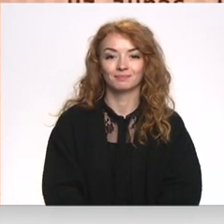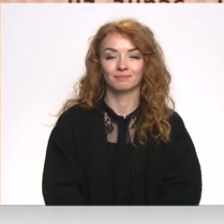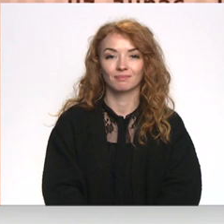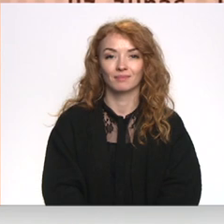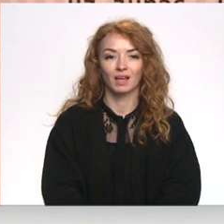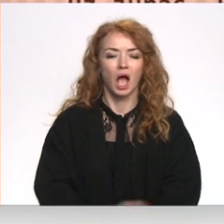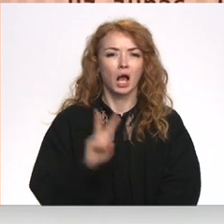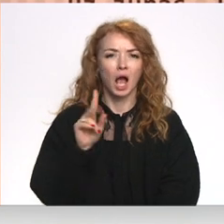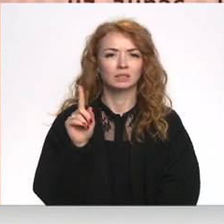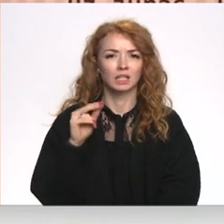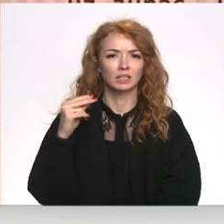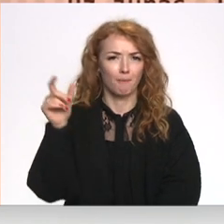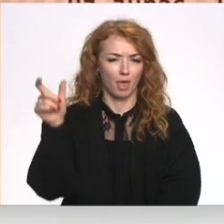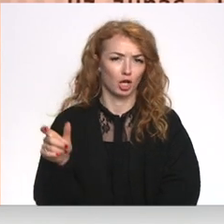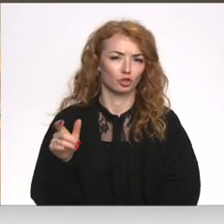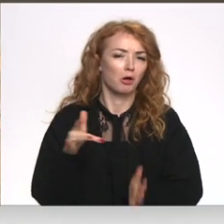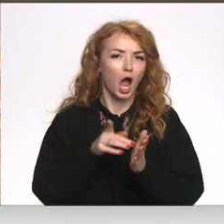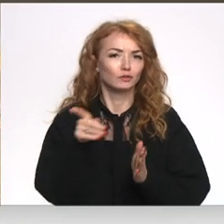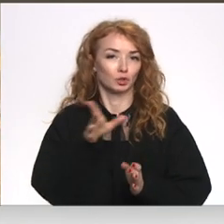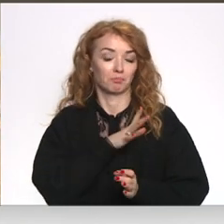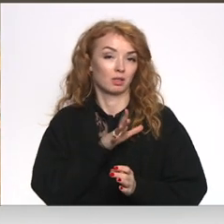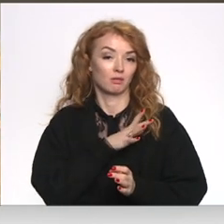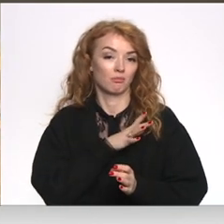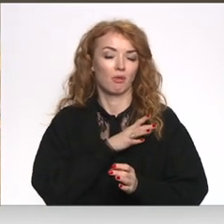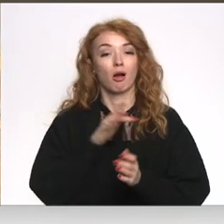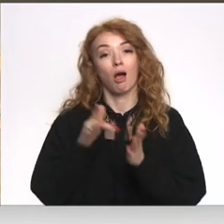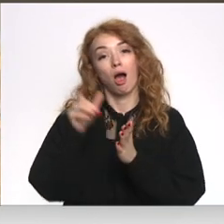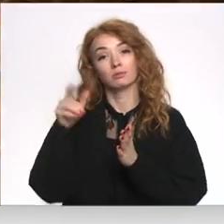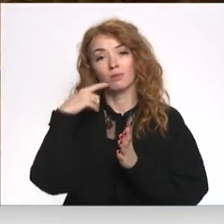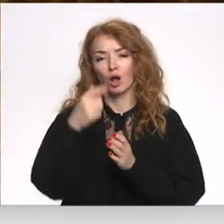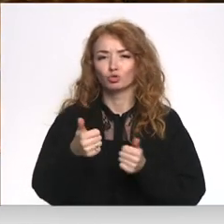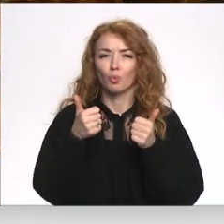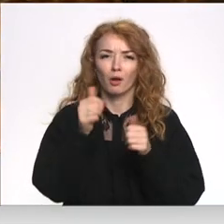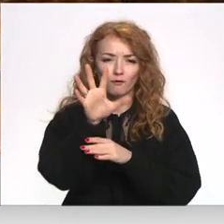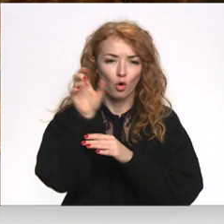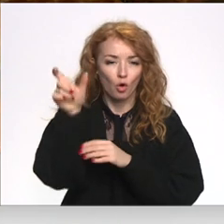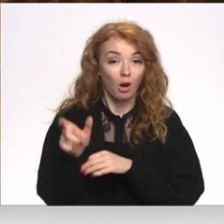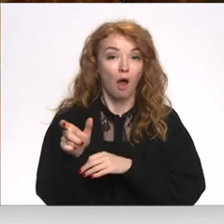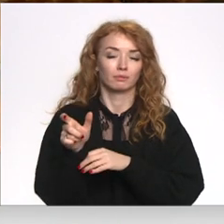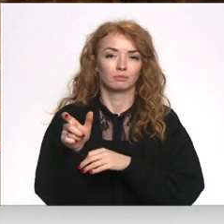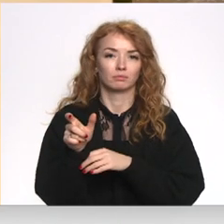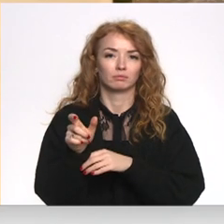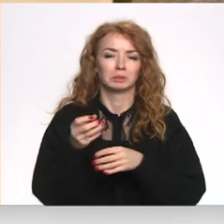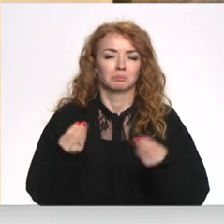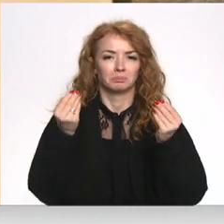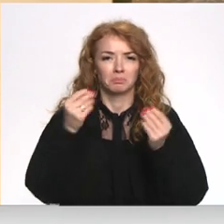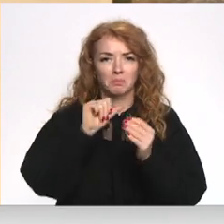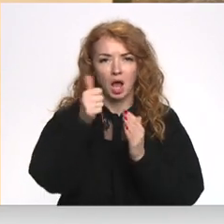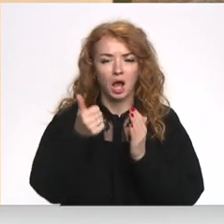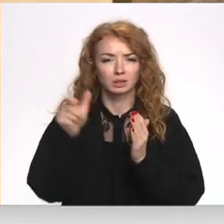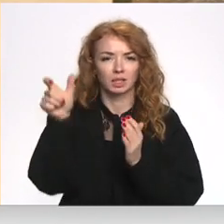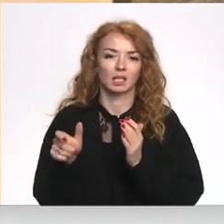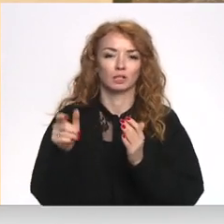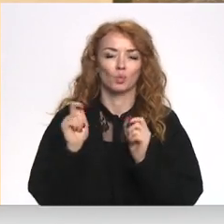Kas ir Indriķis Zebariņš un kāds viņš ir bijis? Kāds teiktu lielisks fotogrāfs, kāds ka mākslinieks vai mūziķis, kāds ka